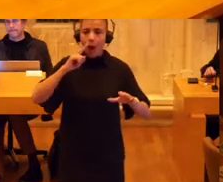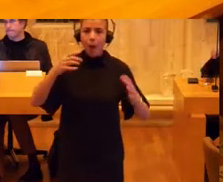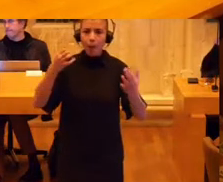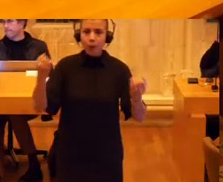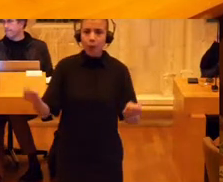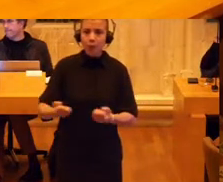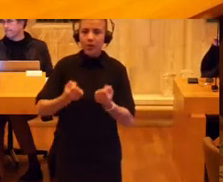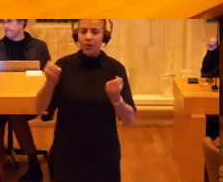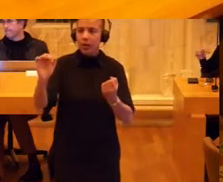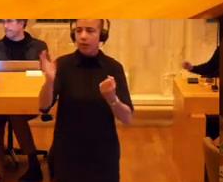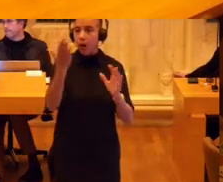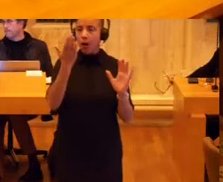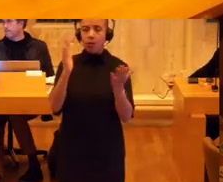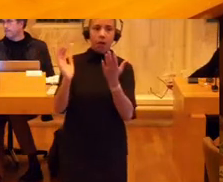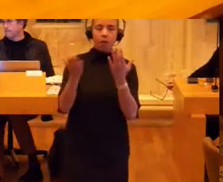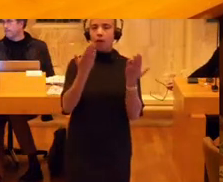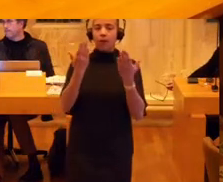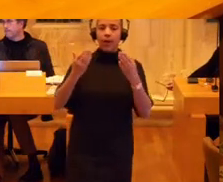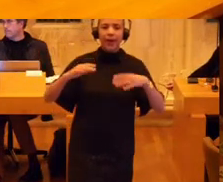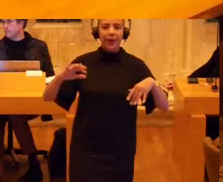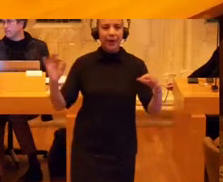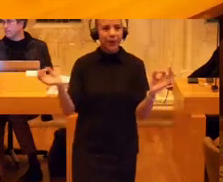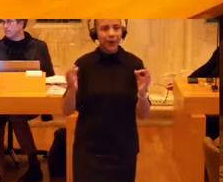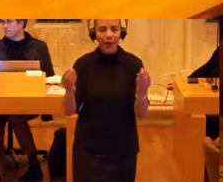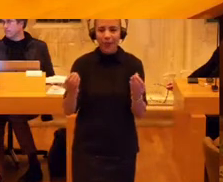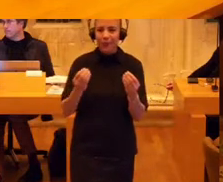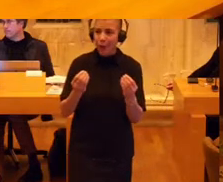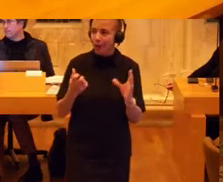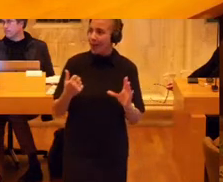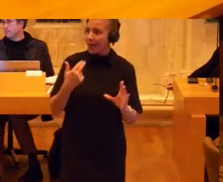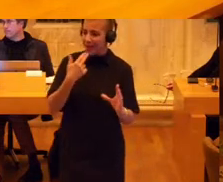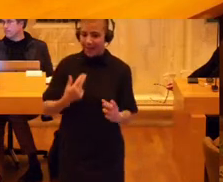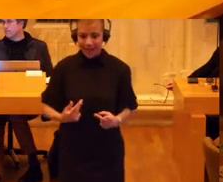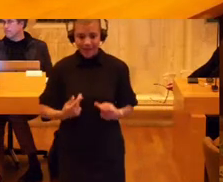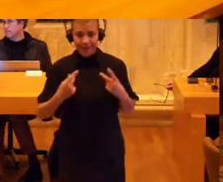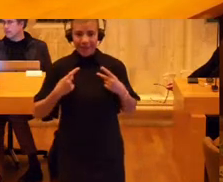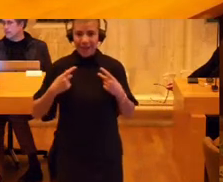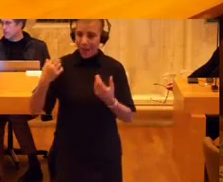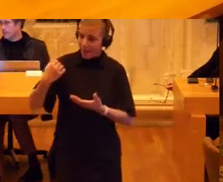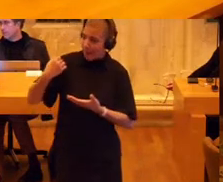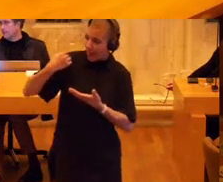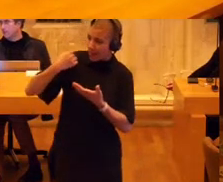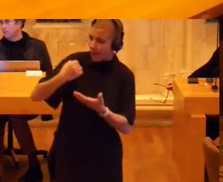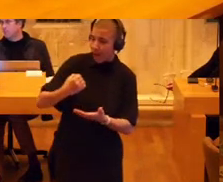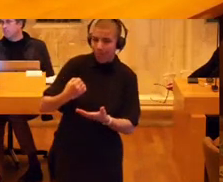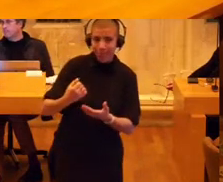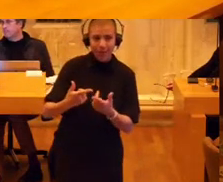effet, nous devons préserver notre qualité de vie, notre patrimoine et valoriser notre territoire.